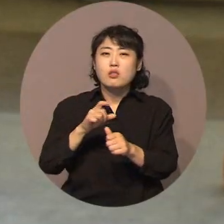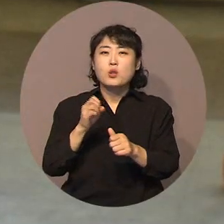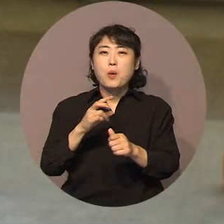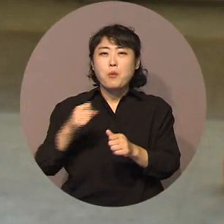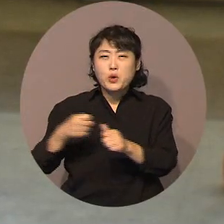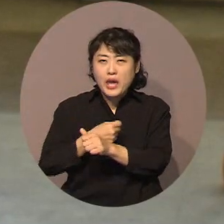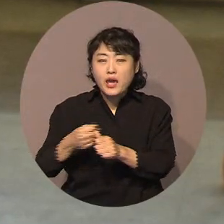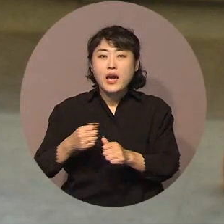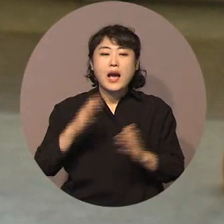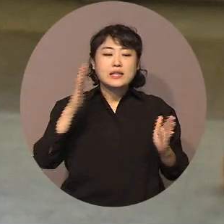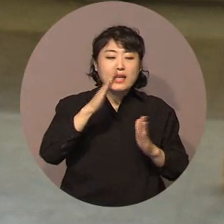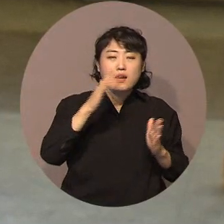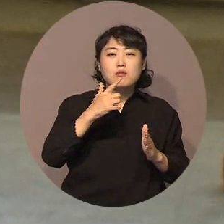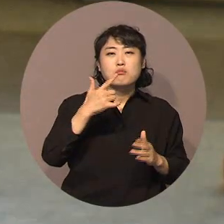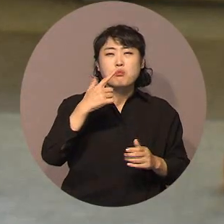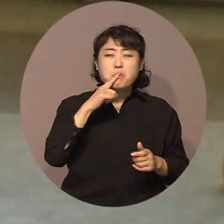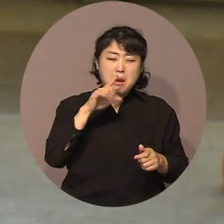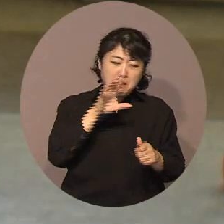폭언 폭행 순으로 조사됐습니다